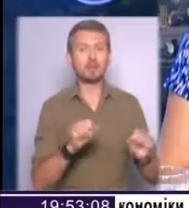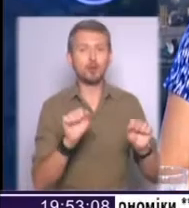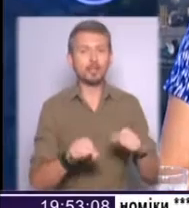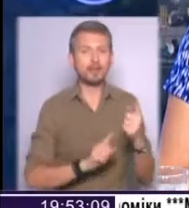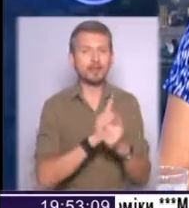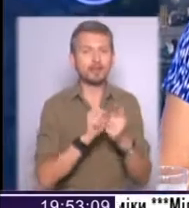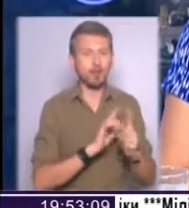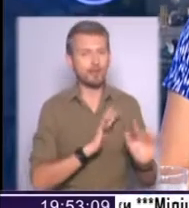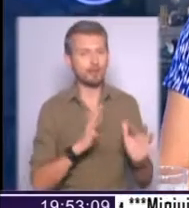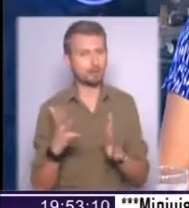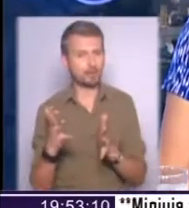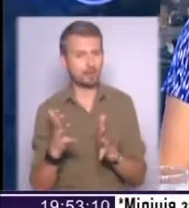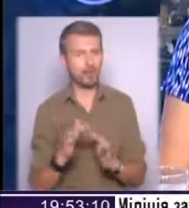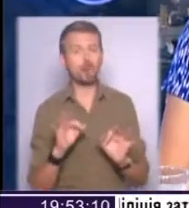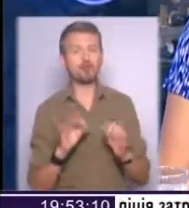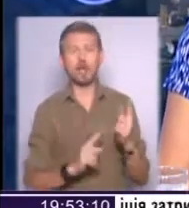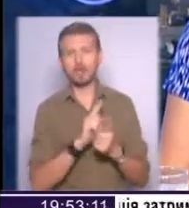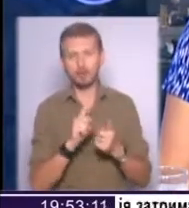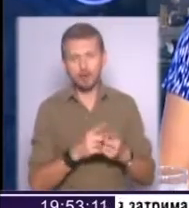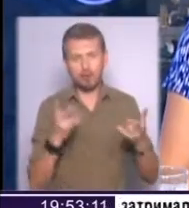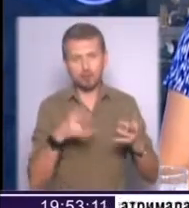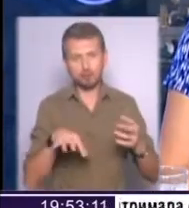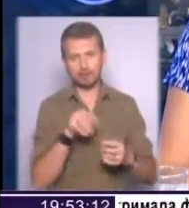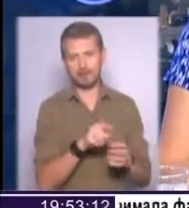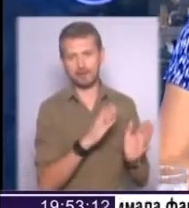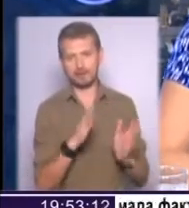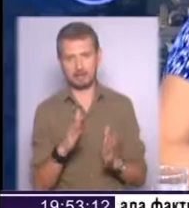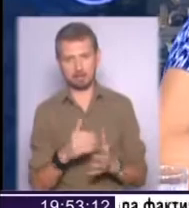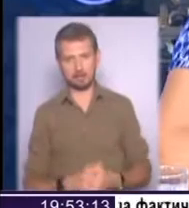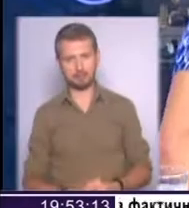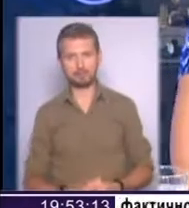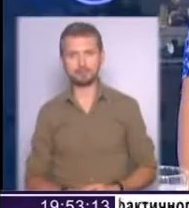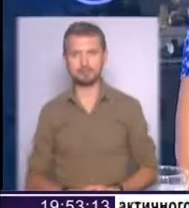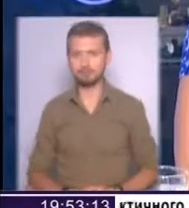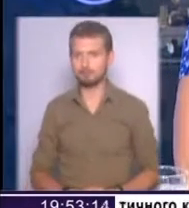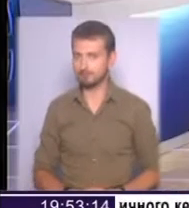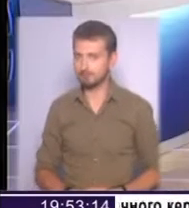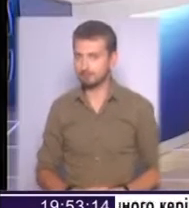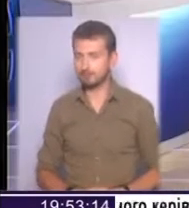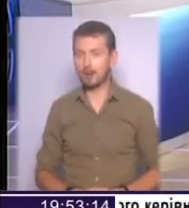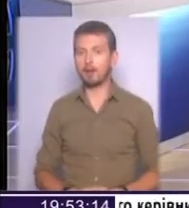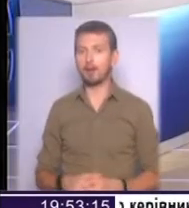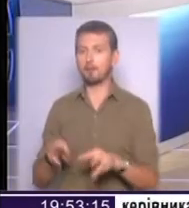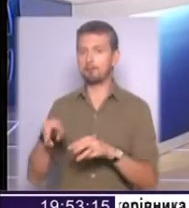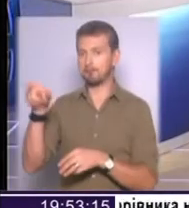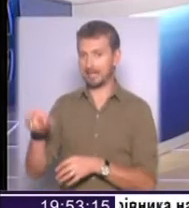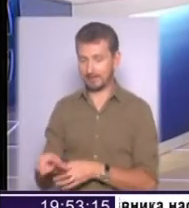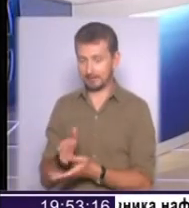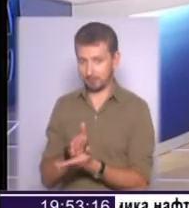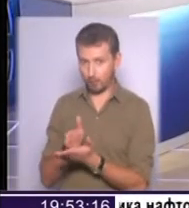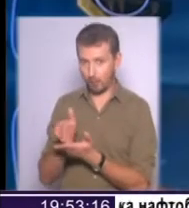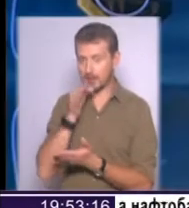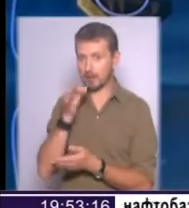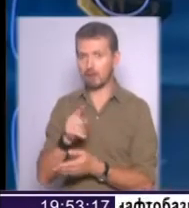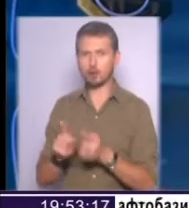реформам відбутися. Хоча реформи потребує вся ця система і весь цей підхід. Ну, міністр профільний сказав, що